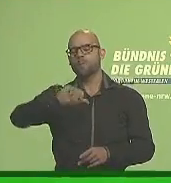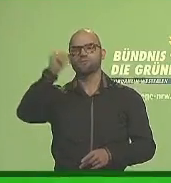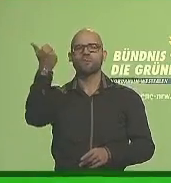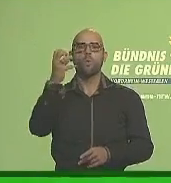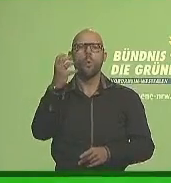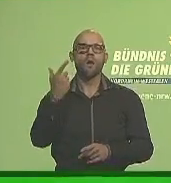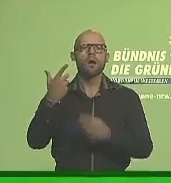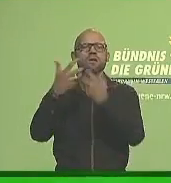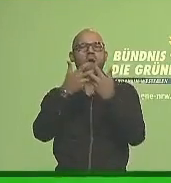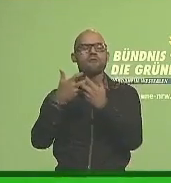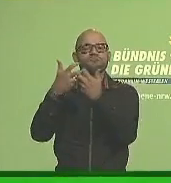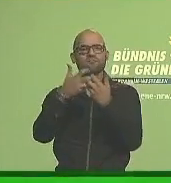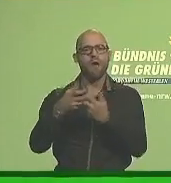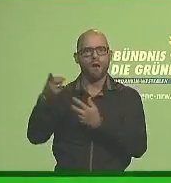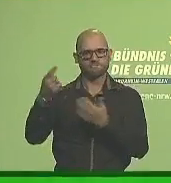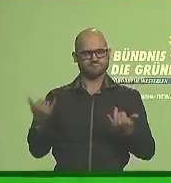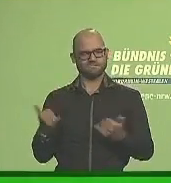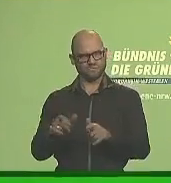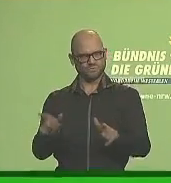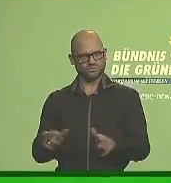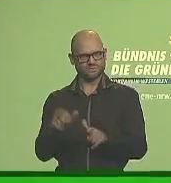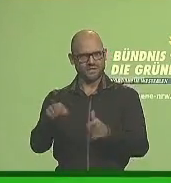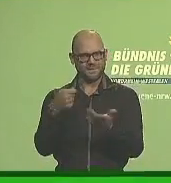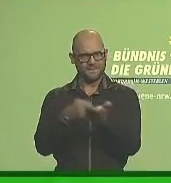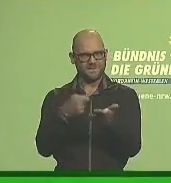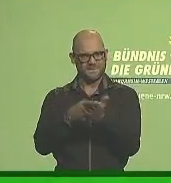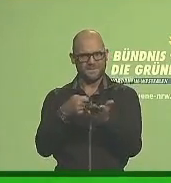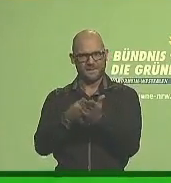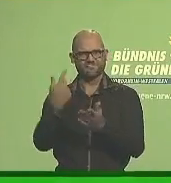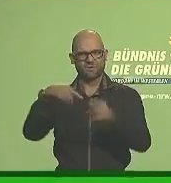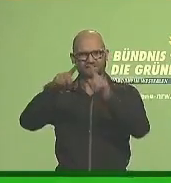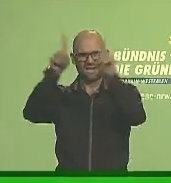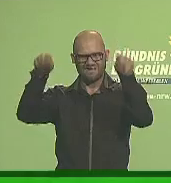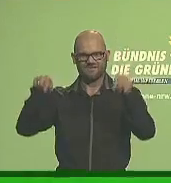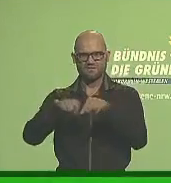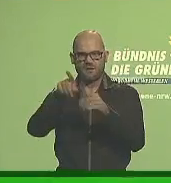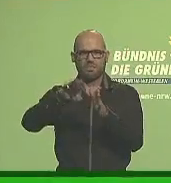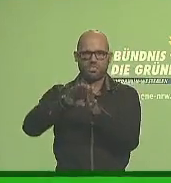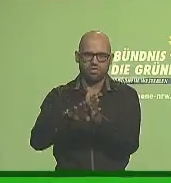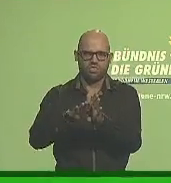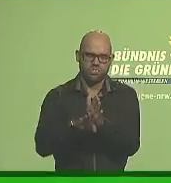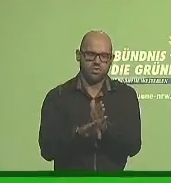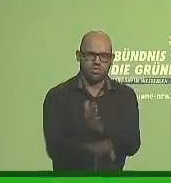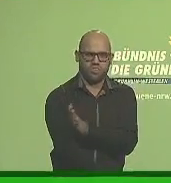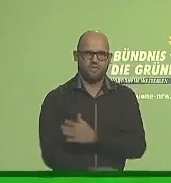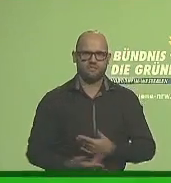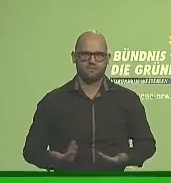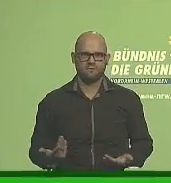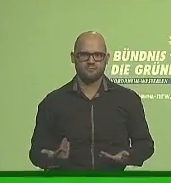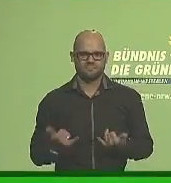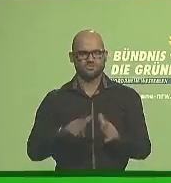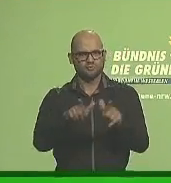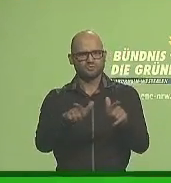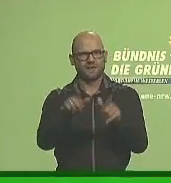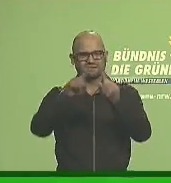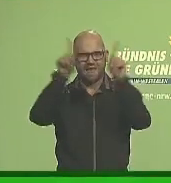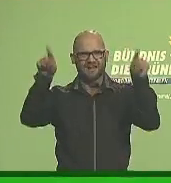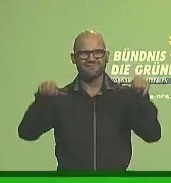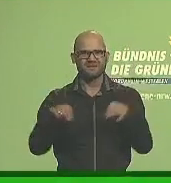Kohlekraftwerken, momentan den Preis der Zertifikate hier so senkt. Wir haben mittlerweile einen Zertifikatepreis von